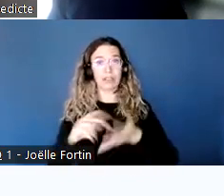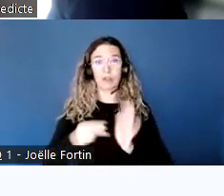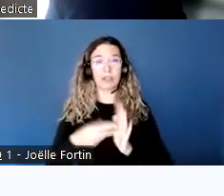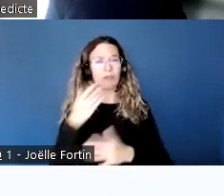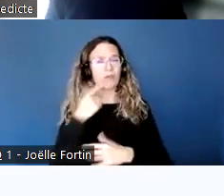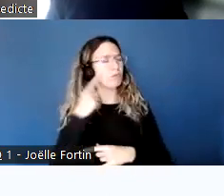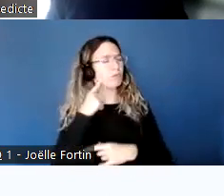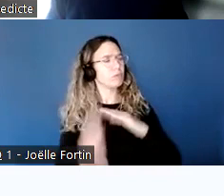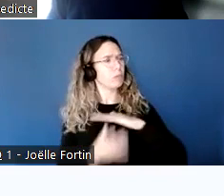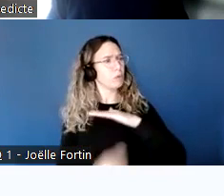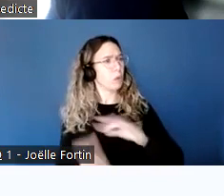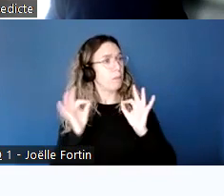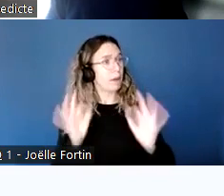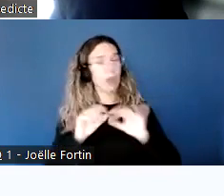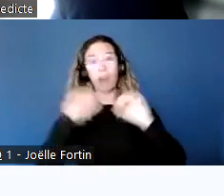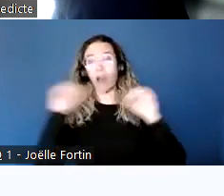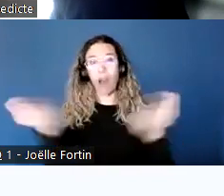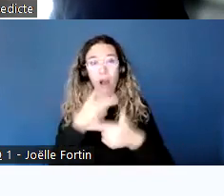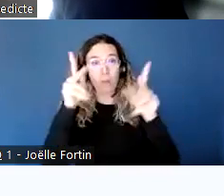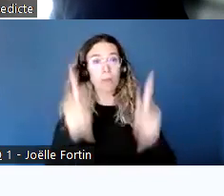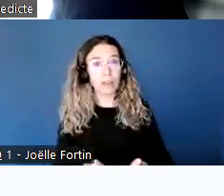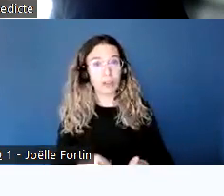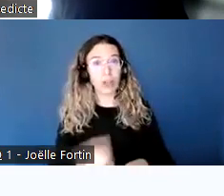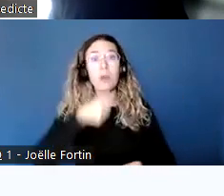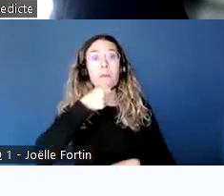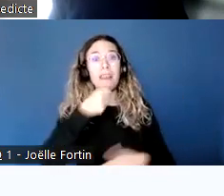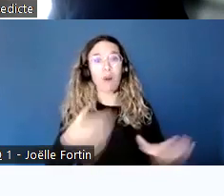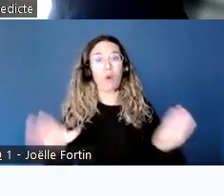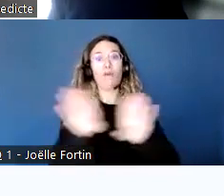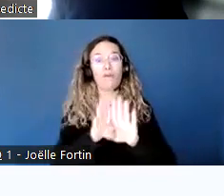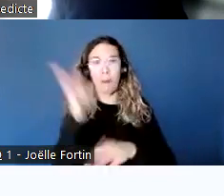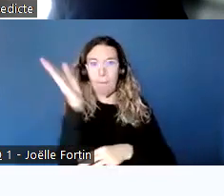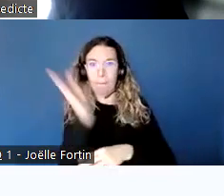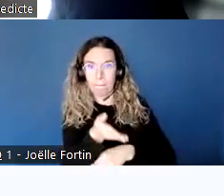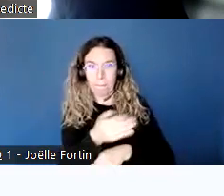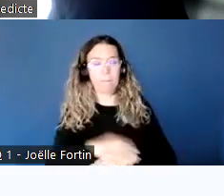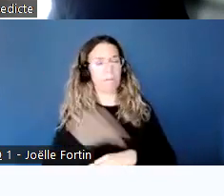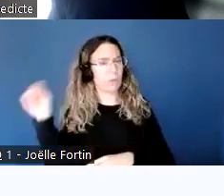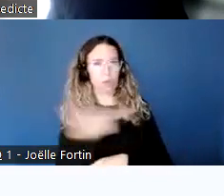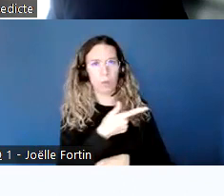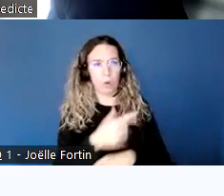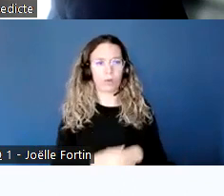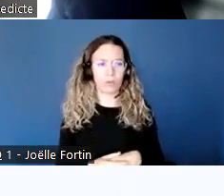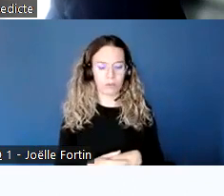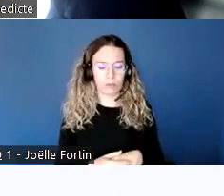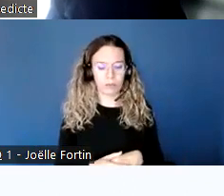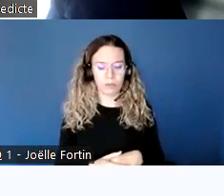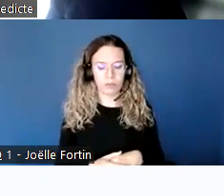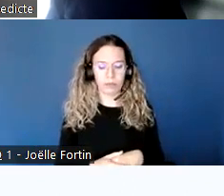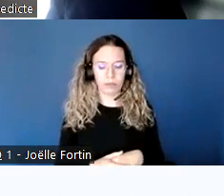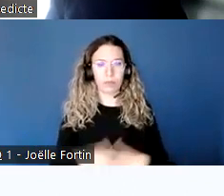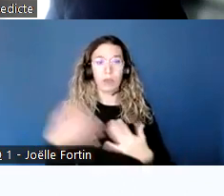qualité de son optimale, tous les participants et les participantes qui écoutent ce webinaire sont en sourdine pendant le webinaire.